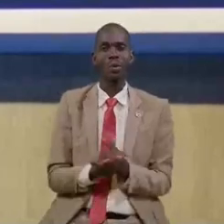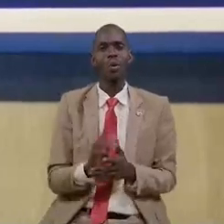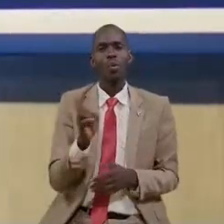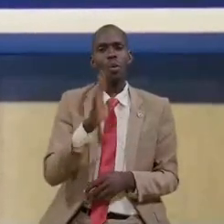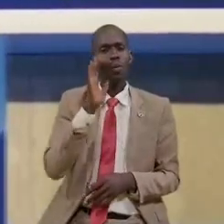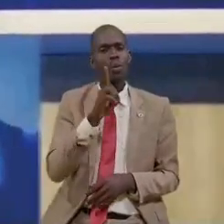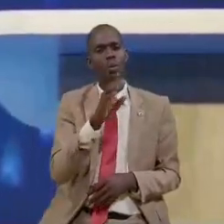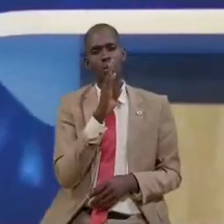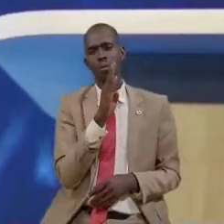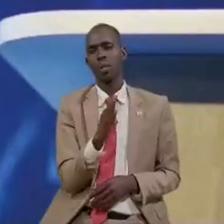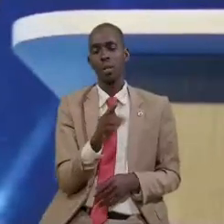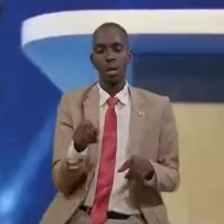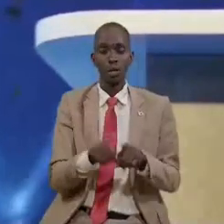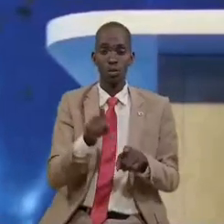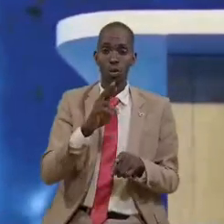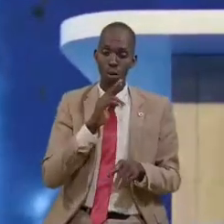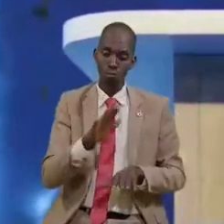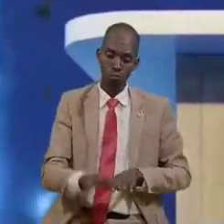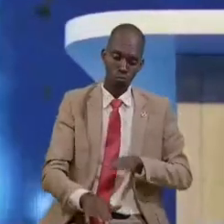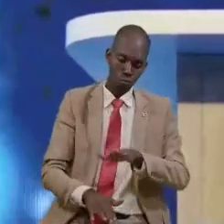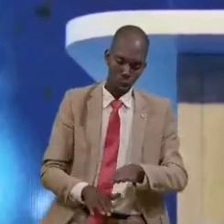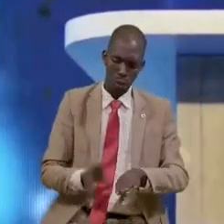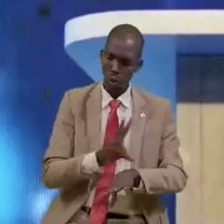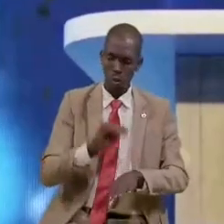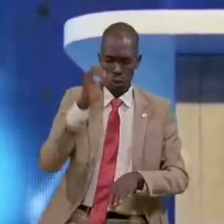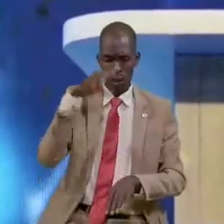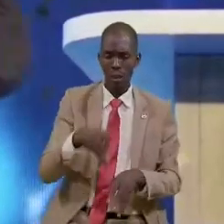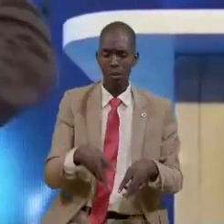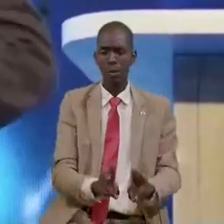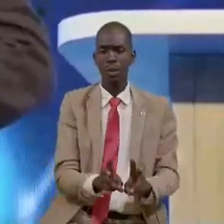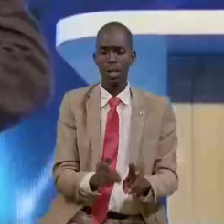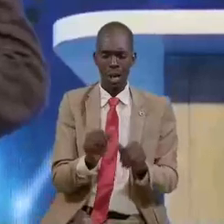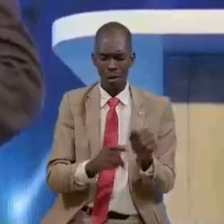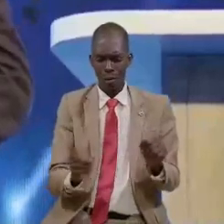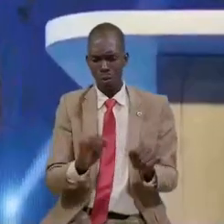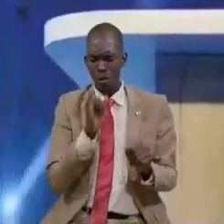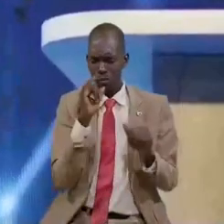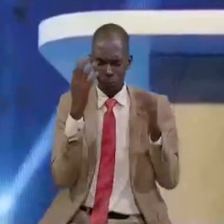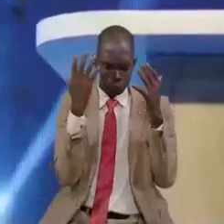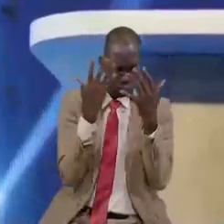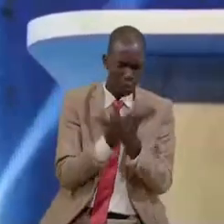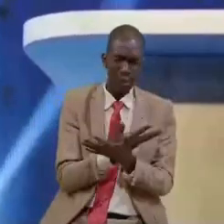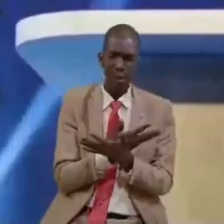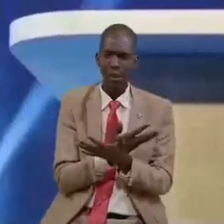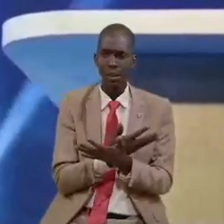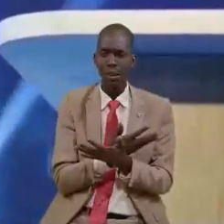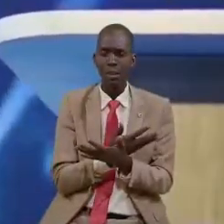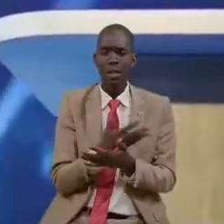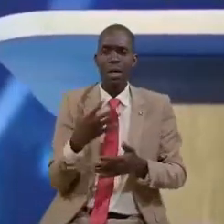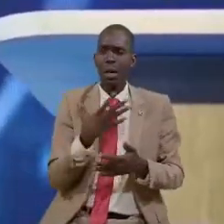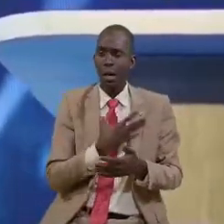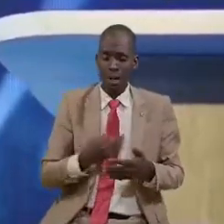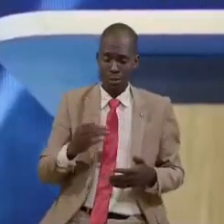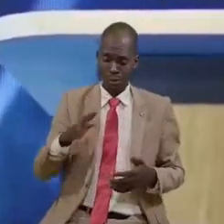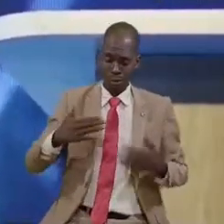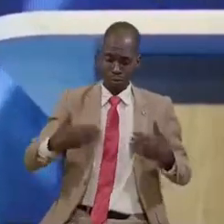être lorsque vous marchez sans lumière? Tout est noir, votre âme noire, votre